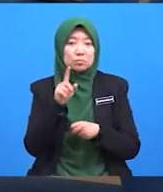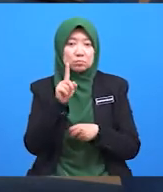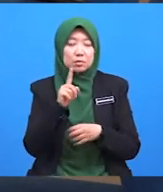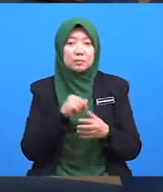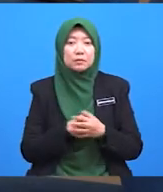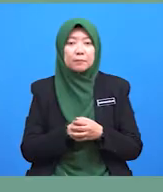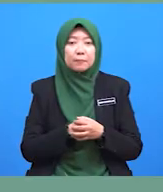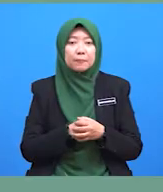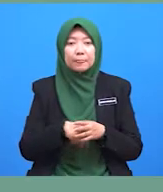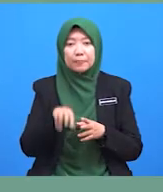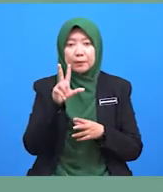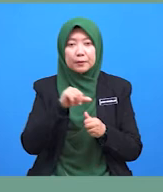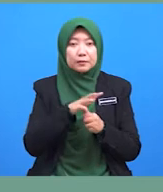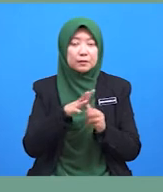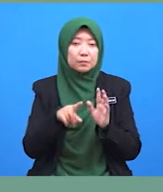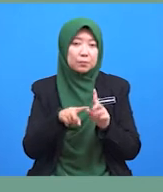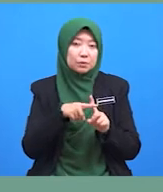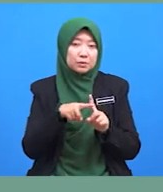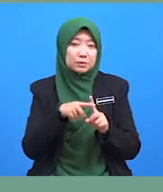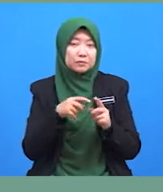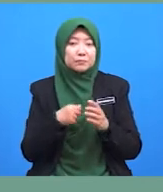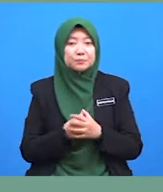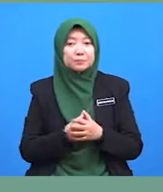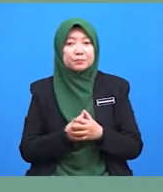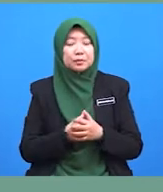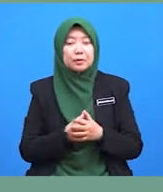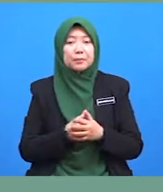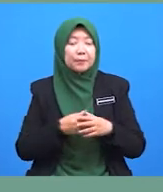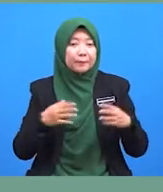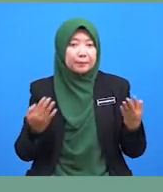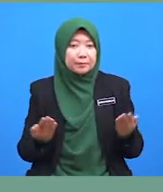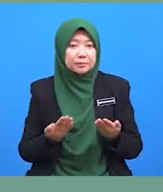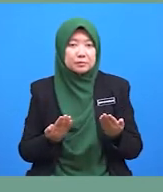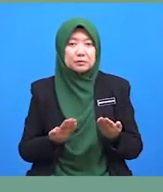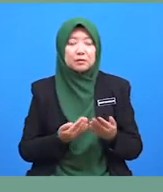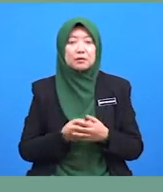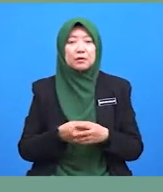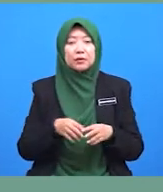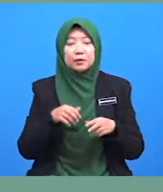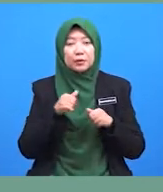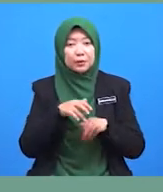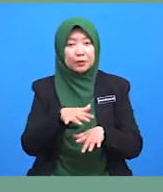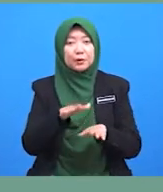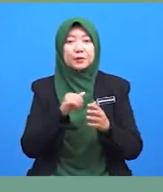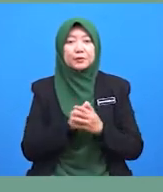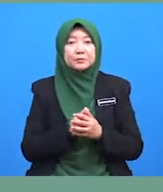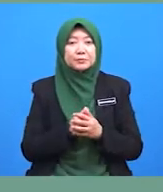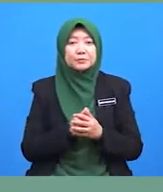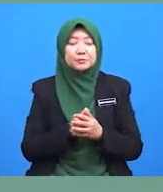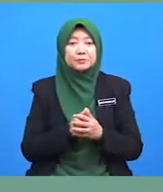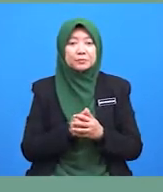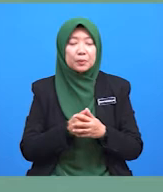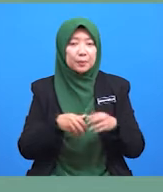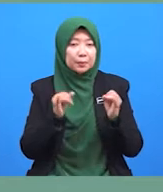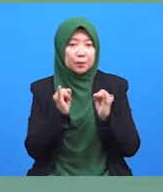yang pertama, 3 kesan positif. Yang pertama, dapat merangsang aliran mikro serta pembuluh darah